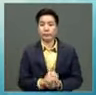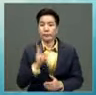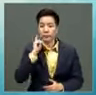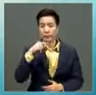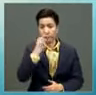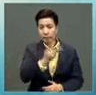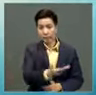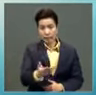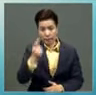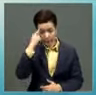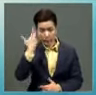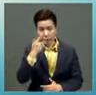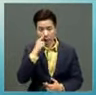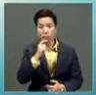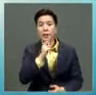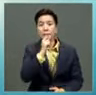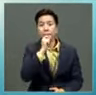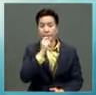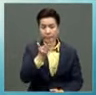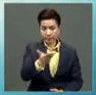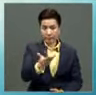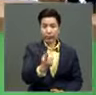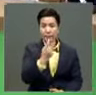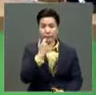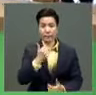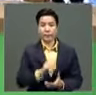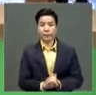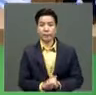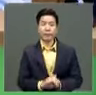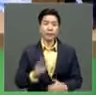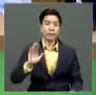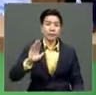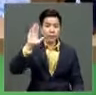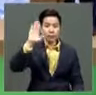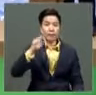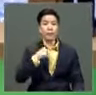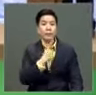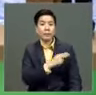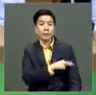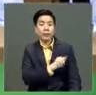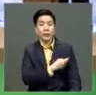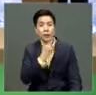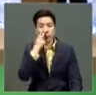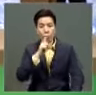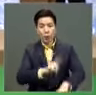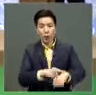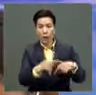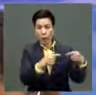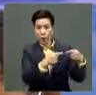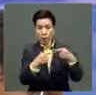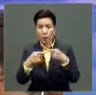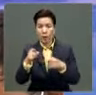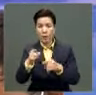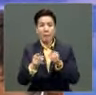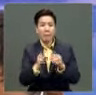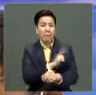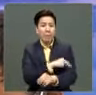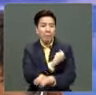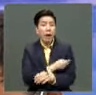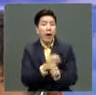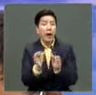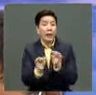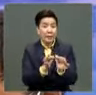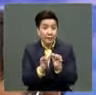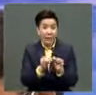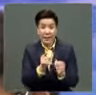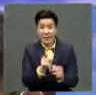ครับเดี๋ยวสามารถเรียนเชิญที่ไมโครโฟนได้เลยนะครับ ฮัลโหลค่ะคุณหมอคะอยากจะถามช่วงรอยต่อเวลาค่ะหลังจากที่คุณหมออธิบายว่าเข